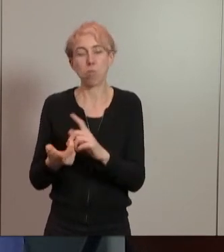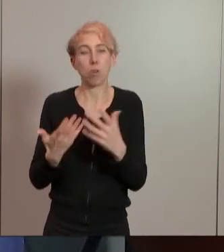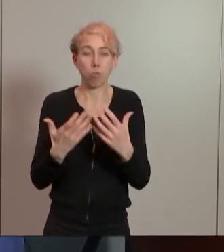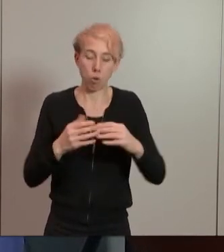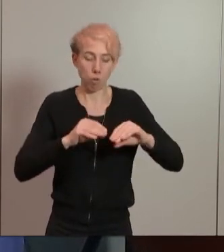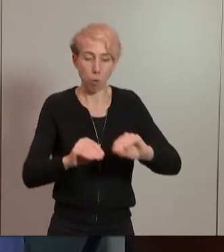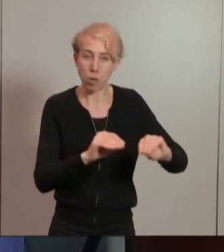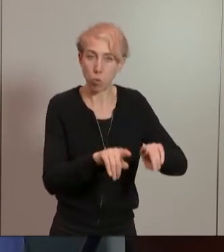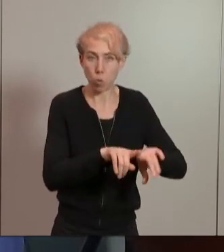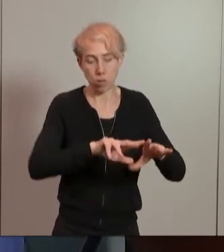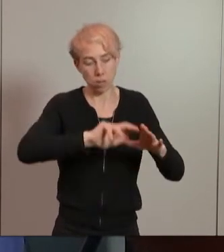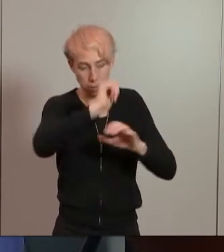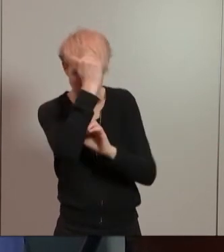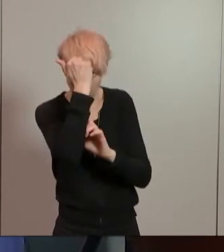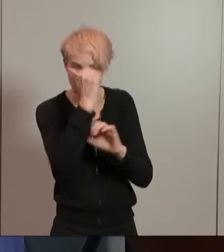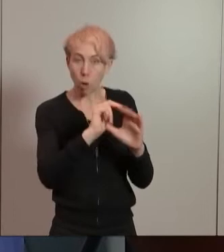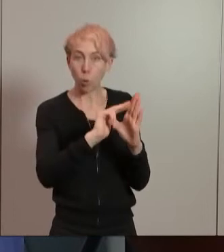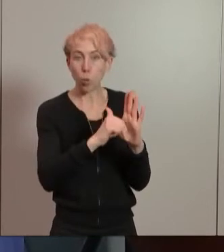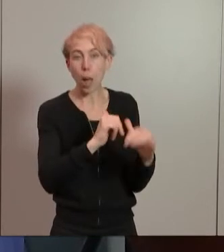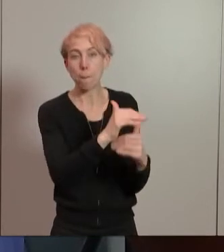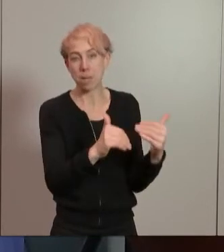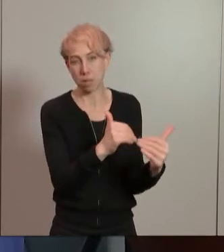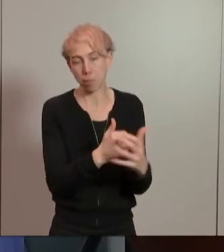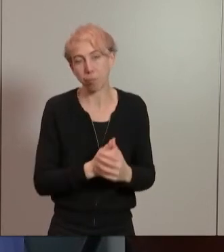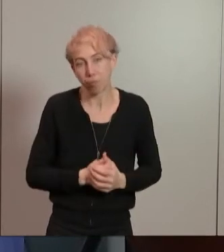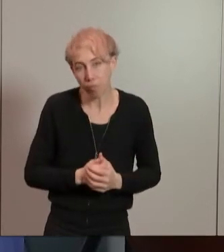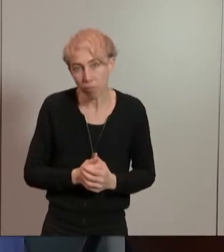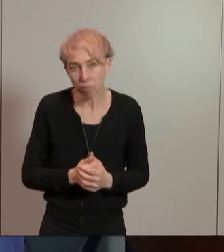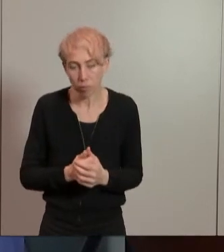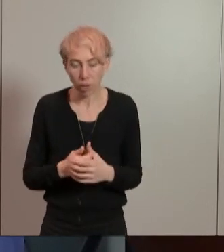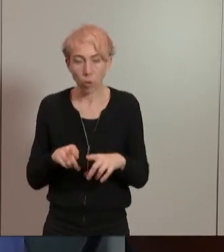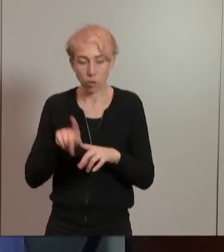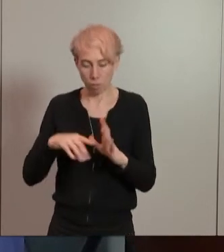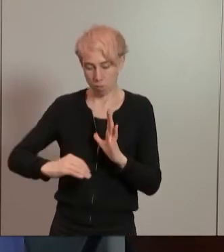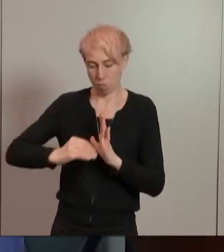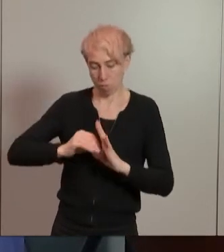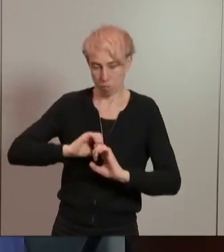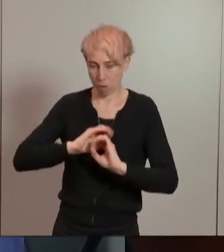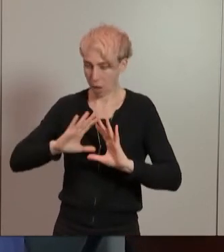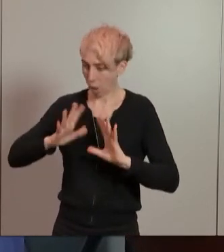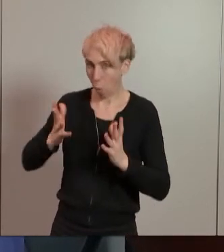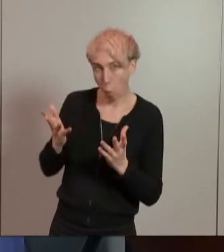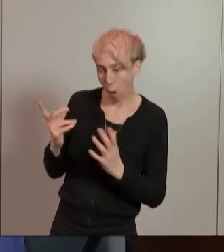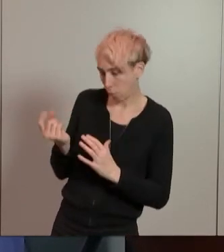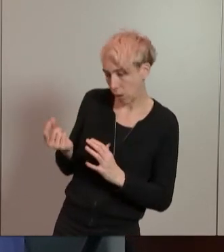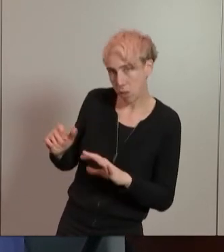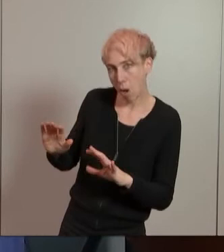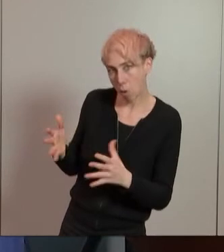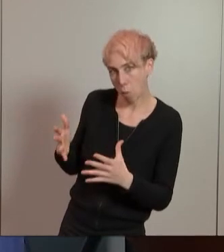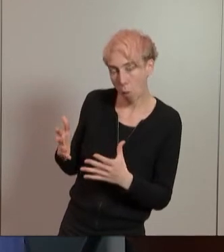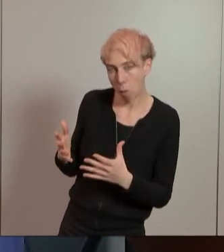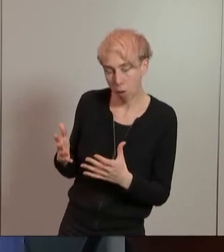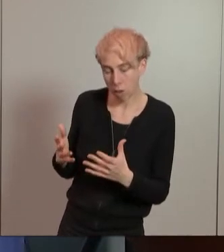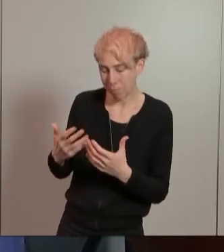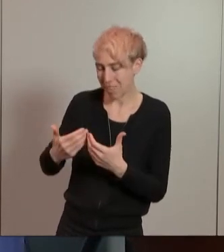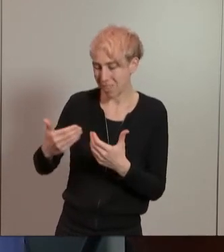stages et de contrats mixtes. Et enfin, de préciser les modalités de partenariat du GCSMS et apporter la